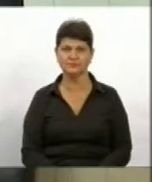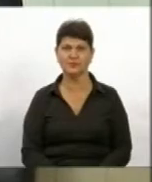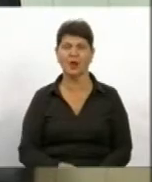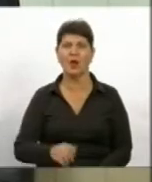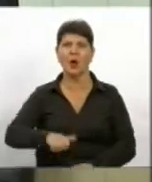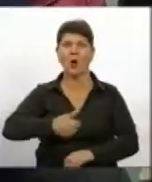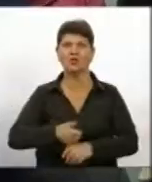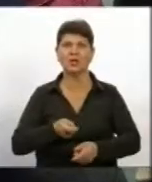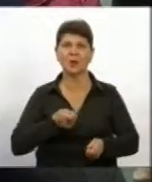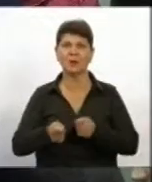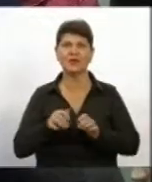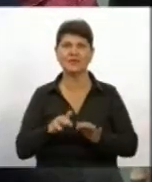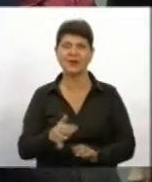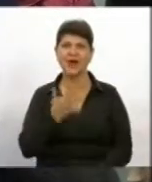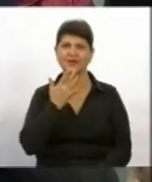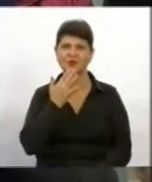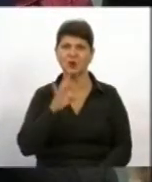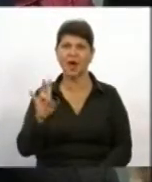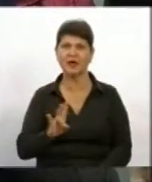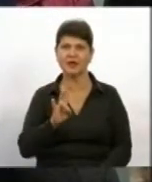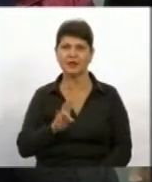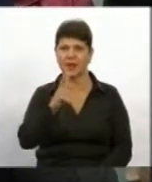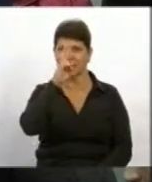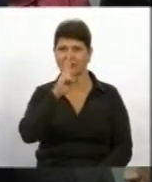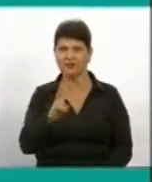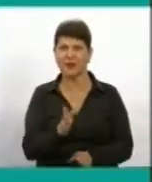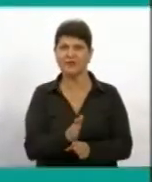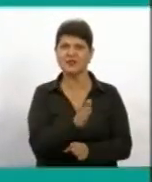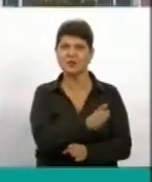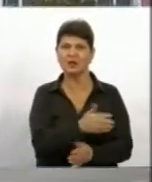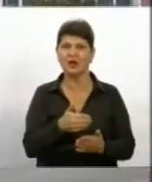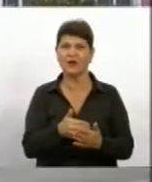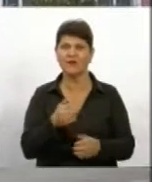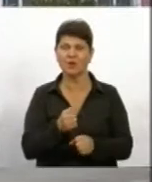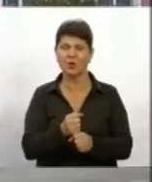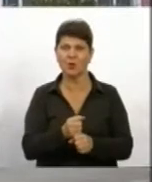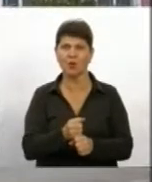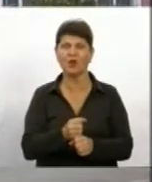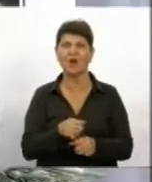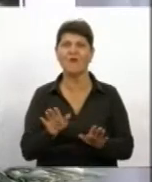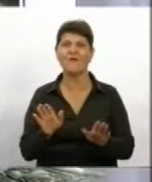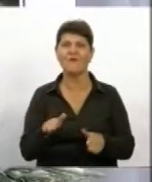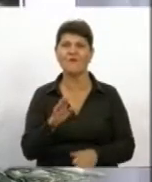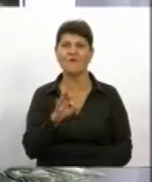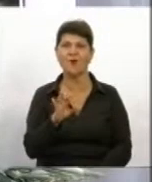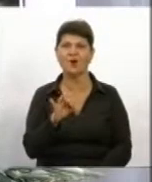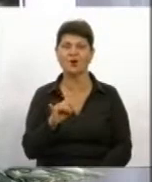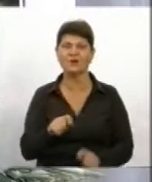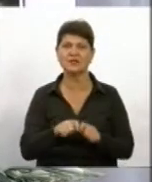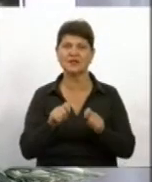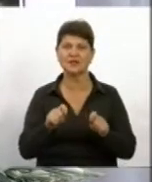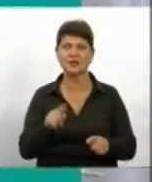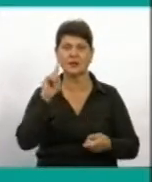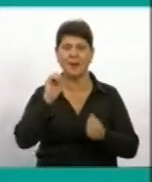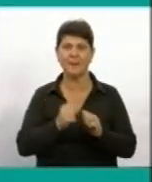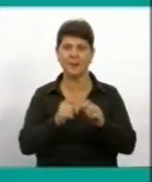Очільника управління у справах національностей та релігії на 2 місяці відсторонили від роботи. У Вороновиці відкрили пам'ятну дошку учаснику АТО